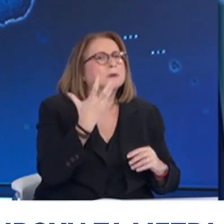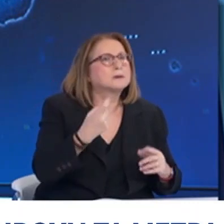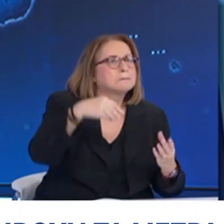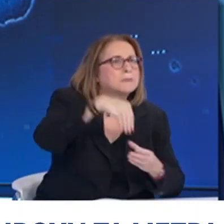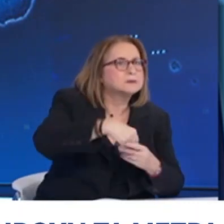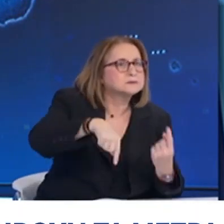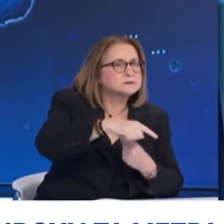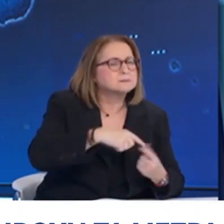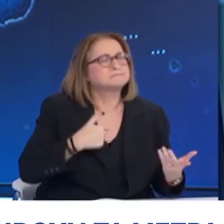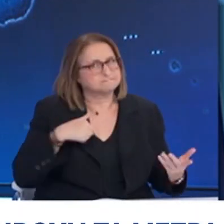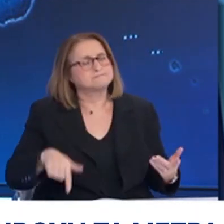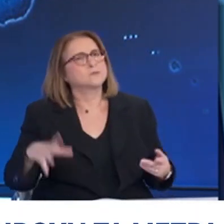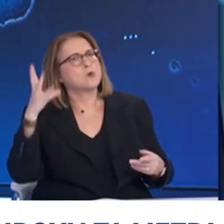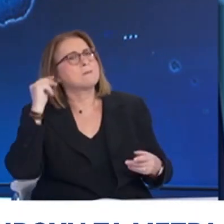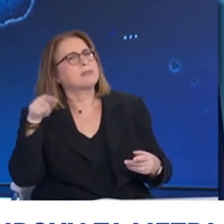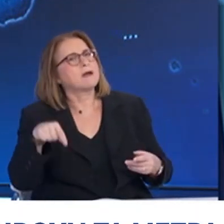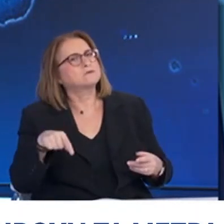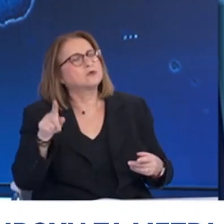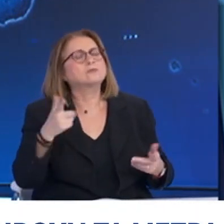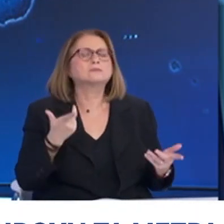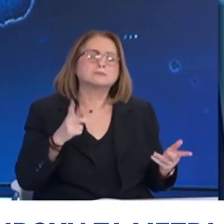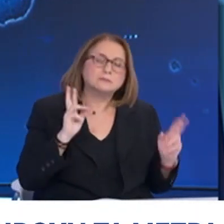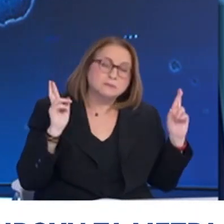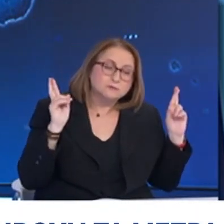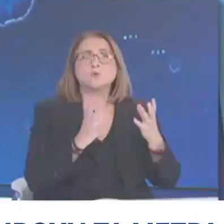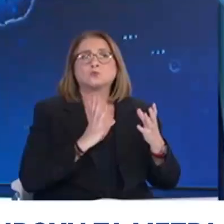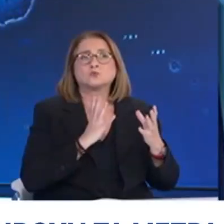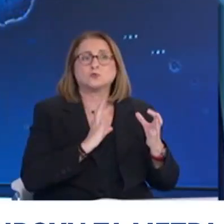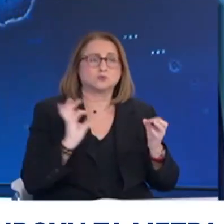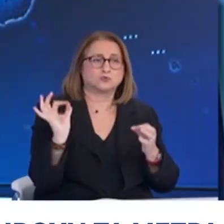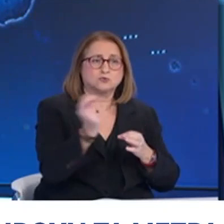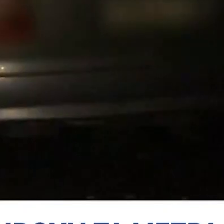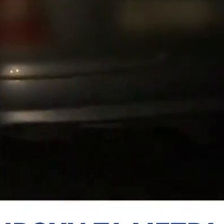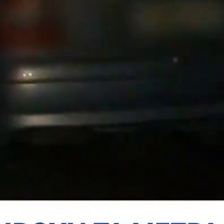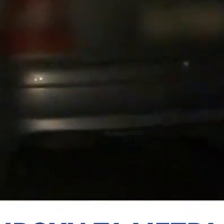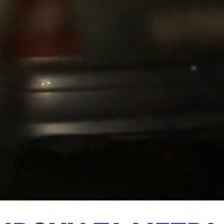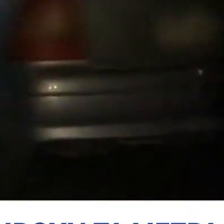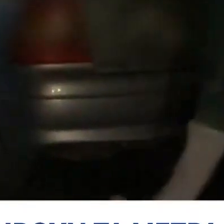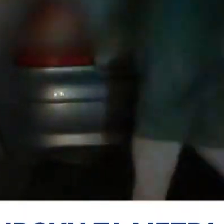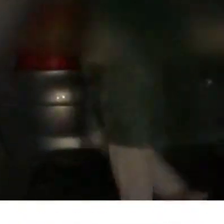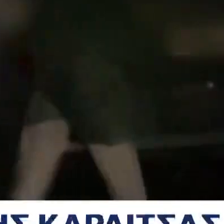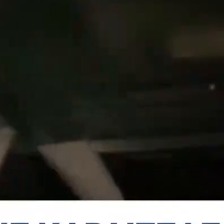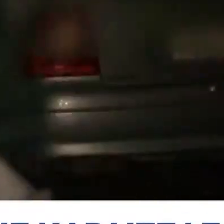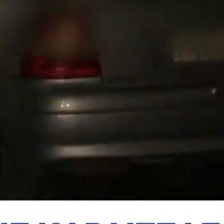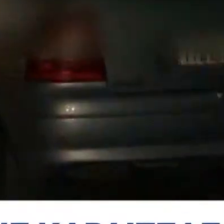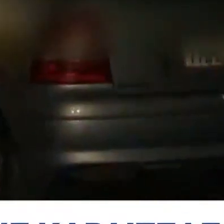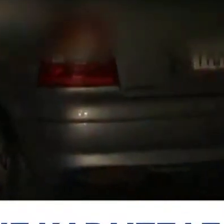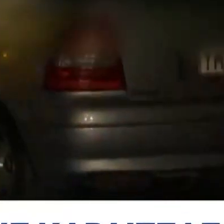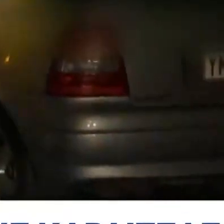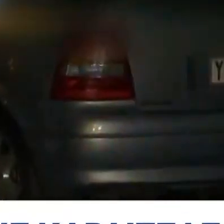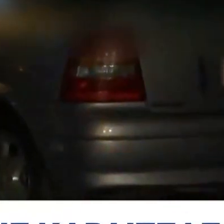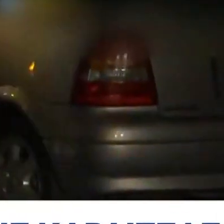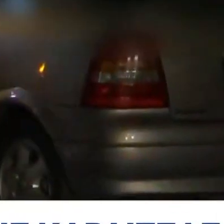όλους, και στους επαγγελματίες και στις επιχειρήσεις. Θα είμαστε πολύ αυστηροί. Θετικοί στον κορονοϊό έχουν βρεθεί